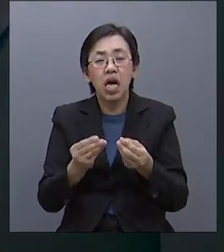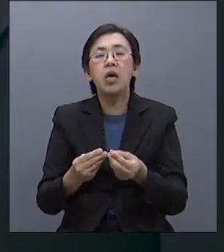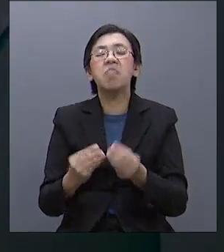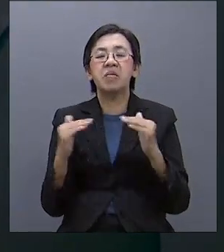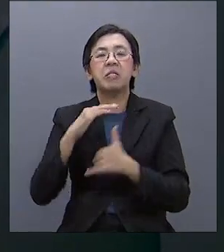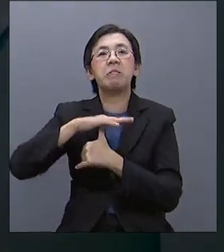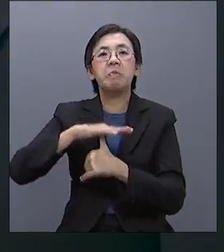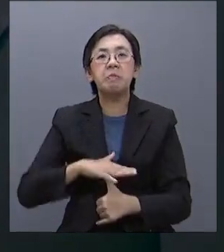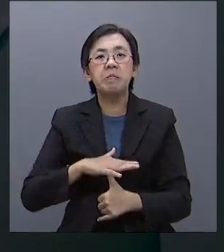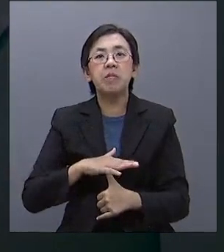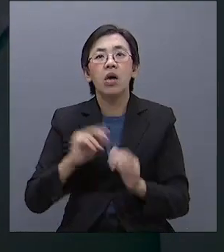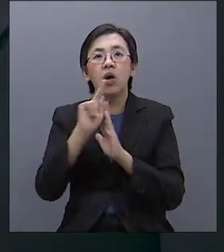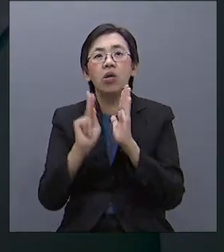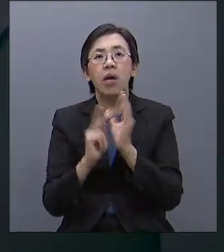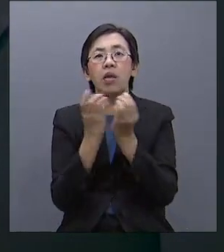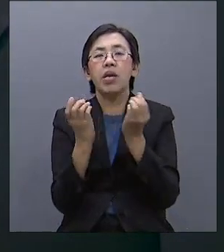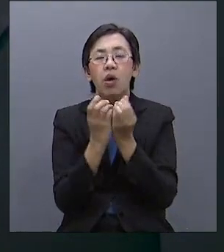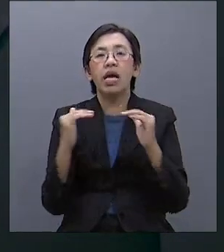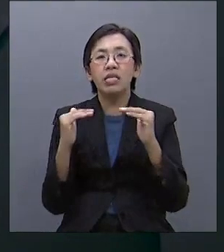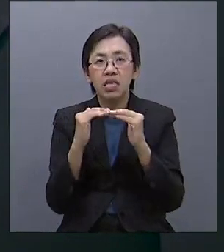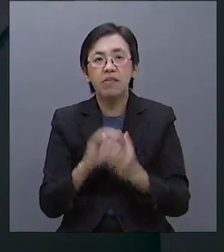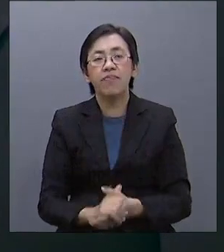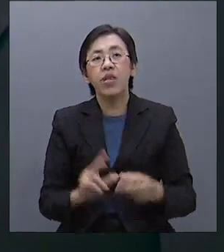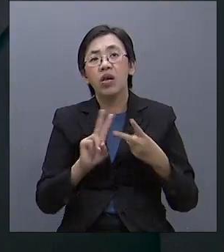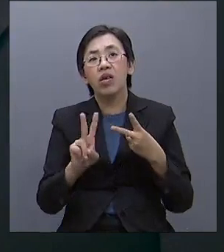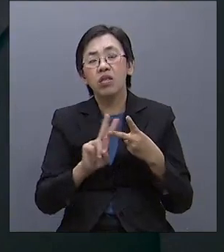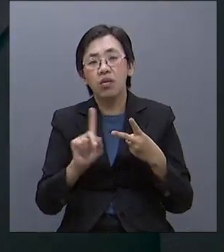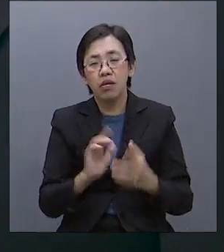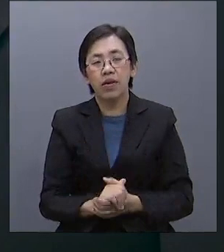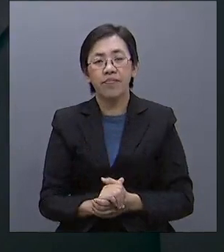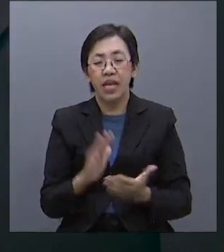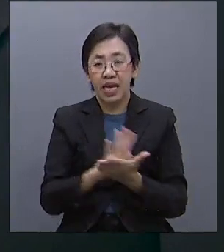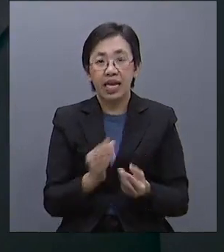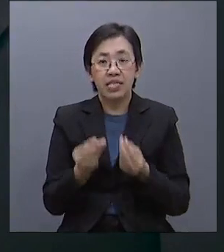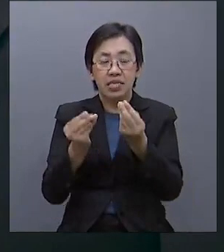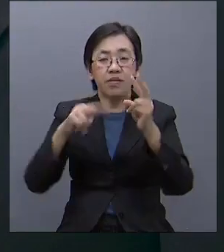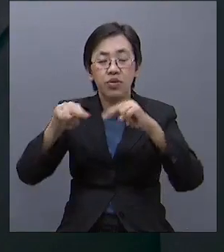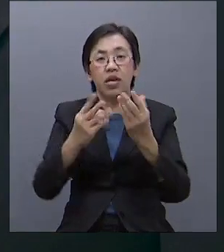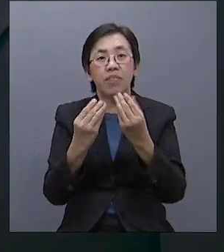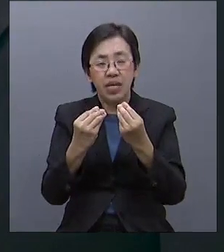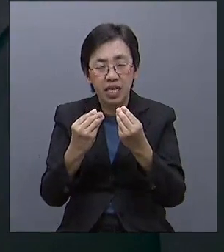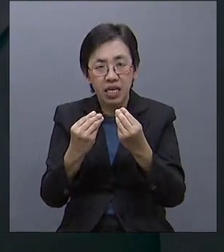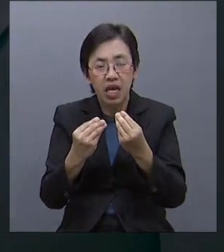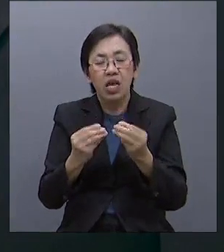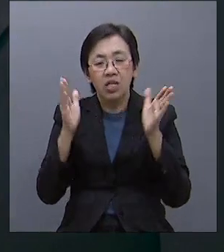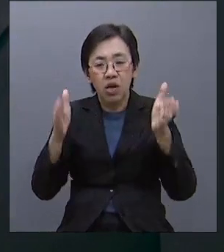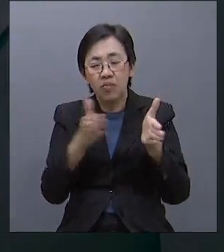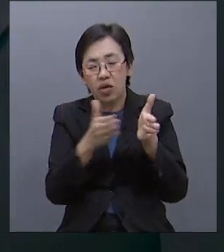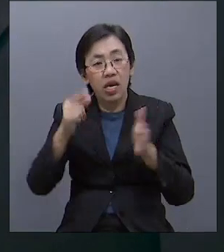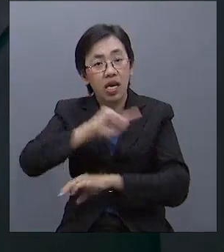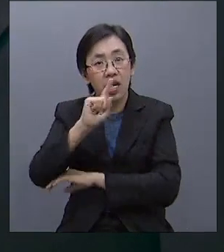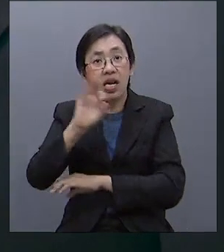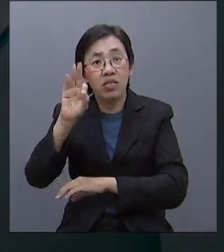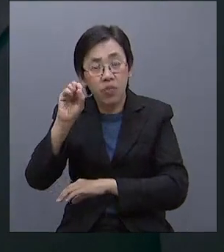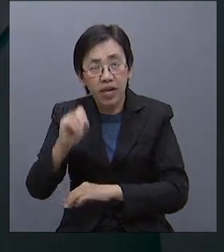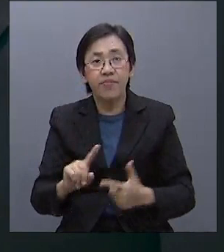เมิดสิทธิ์ที่รัฐธรรมนูญคุ้มครองด่านที่2ก็คือการยื่นคำร้องต่อผู้ตรวจการแผ่นดินต้องทำใน90วันแล้วด่าน